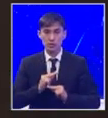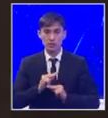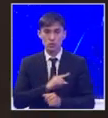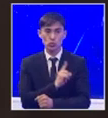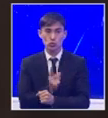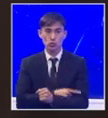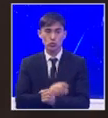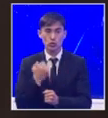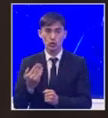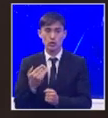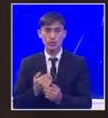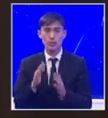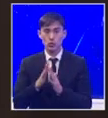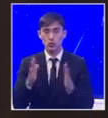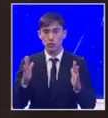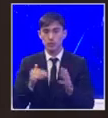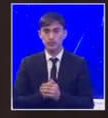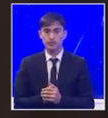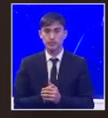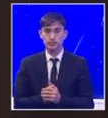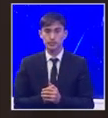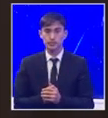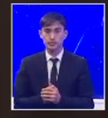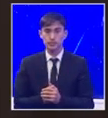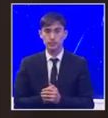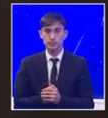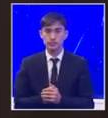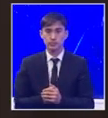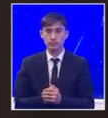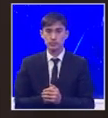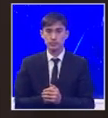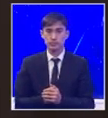күшейту туралы үлкен-үлкен жаңағы